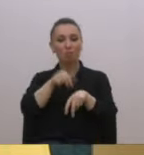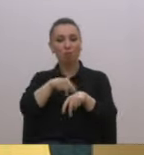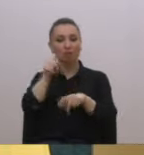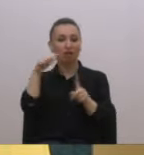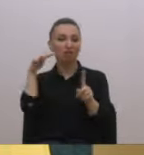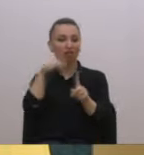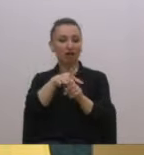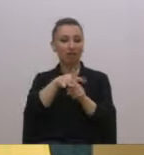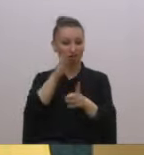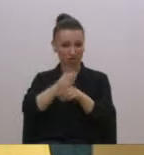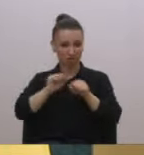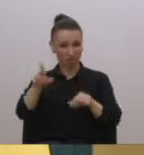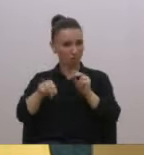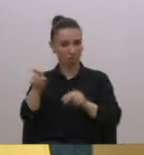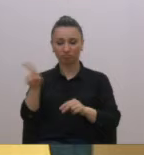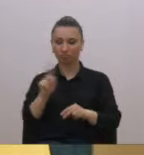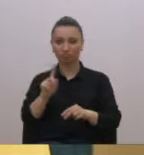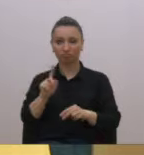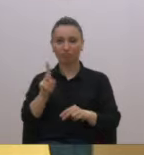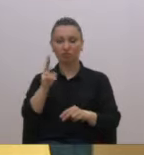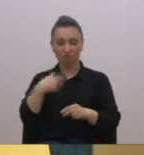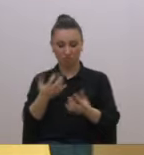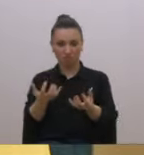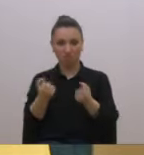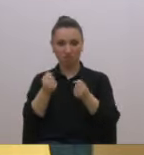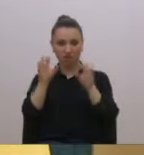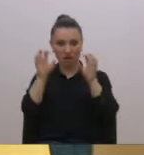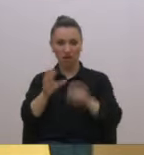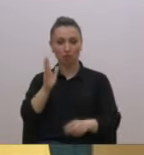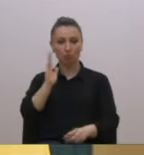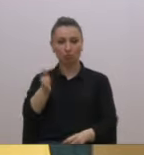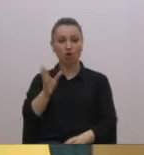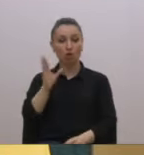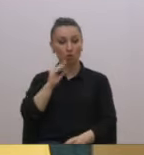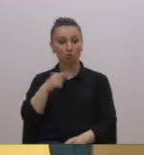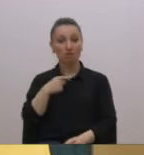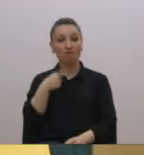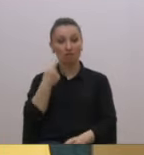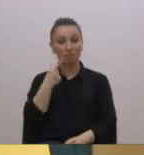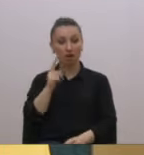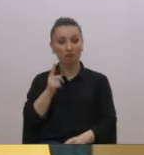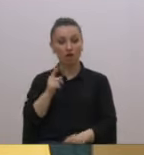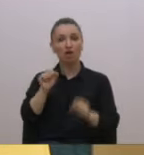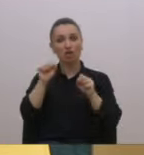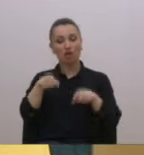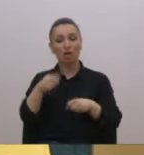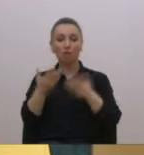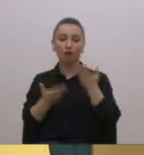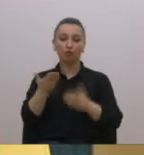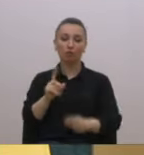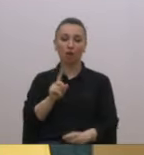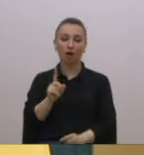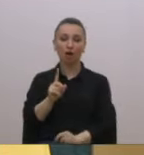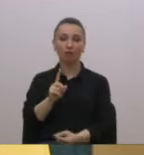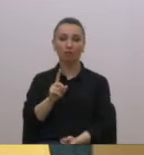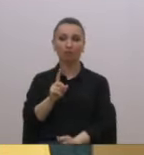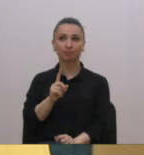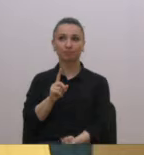თავდასხმა თურმე არის გმირობა. აი ამას მივალწევთ ჩვენ. და როდესაც ვლაპარაკობთ, შეიძლება თუ არა